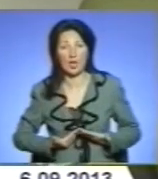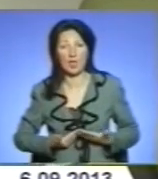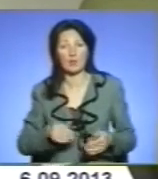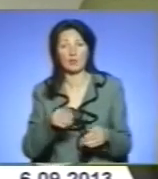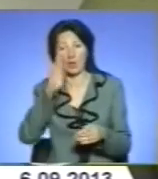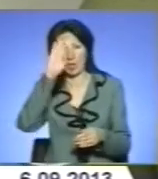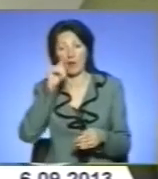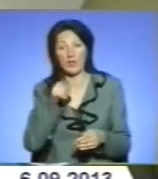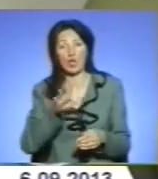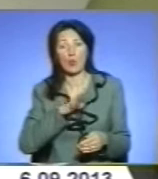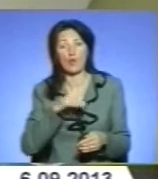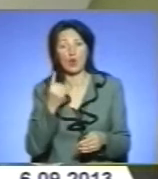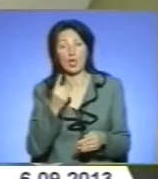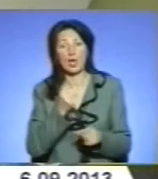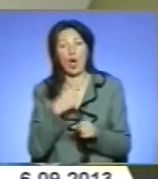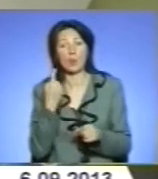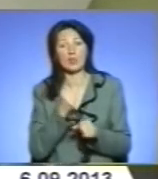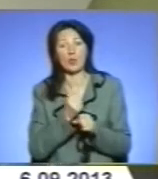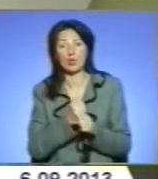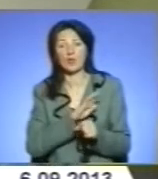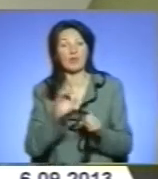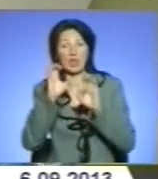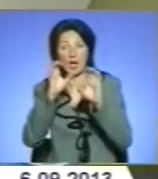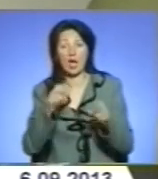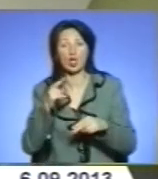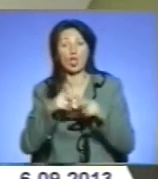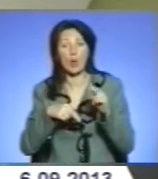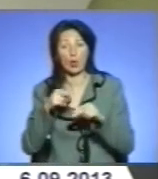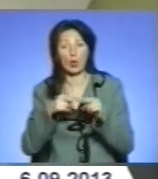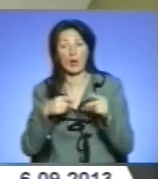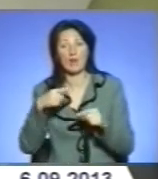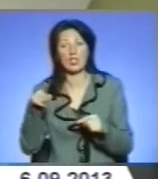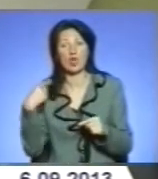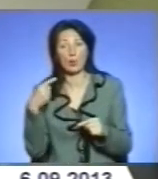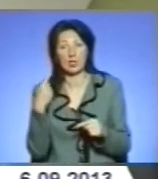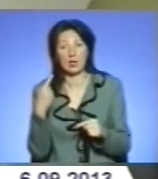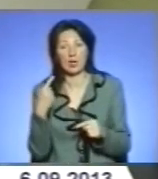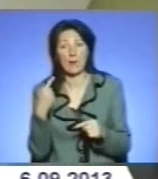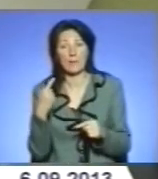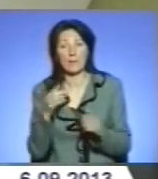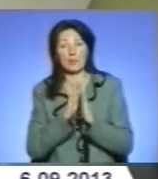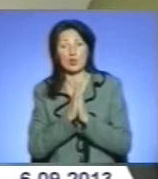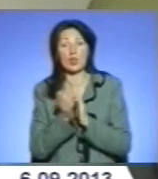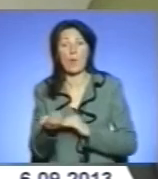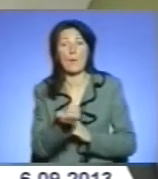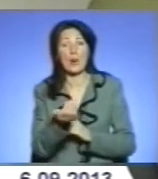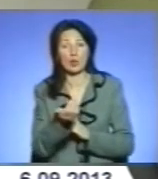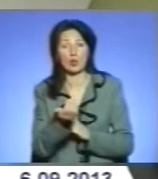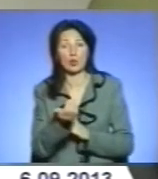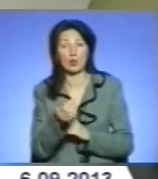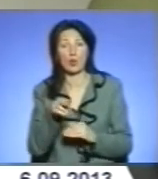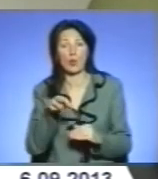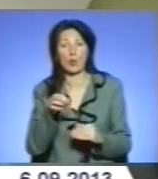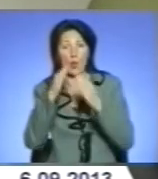він був в одних областях працював нелегально на будовах, в інших областях просив милостиню. По